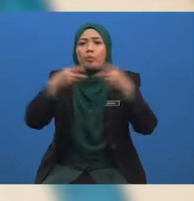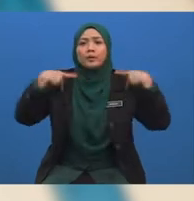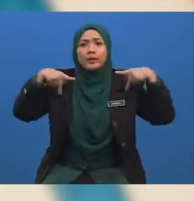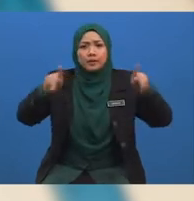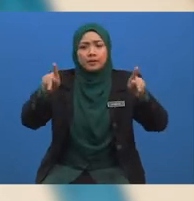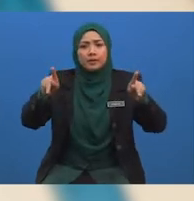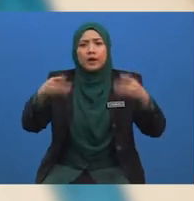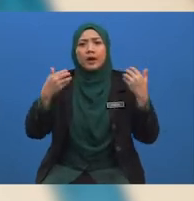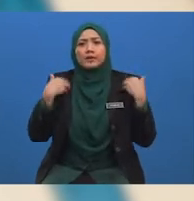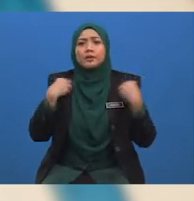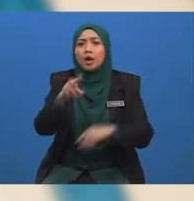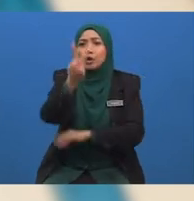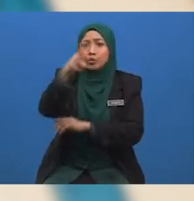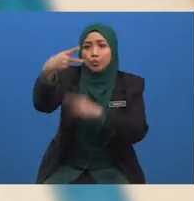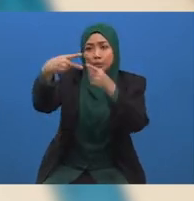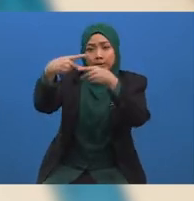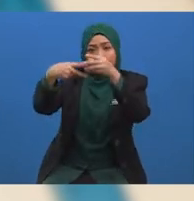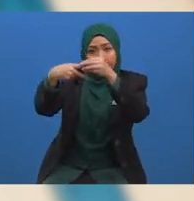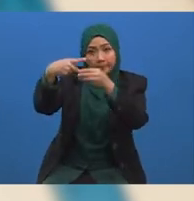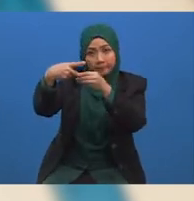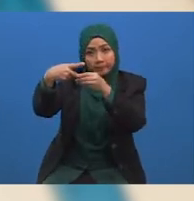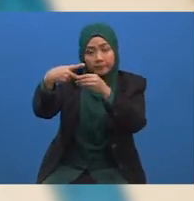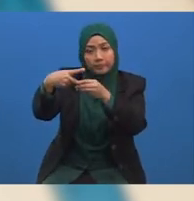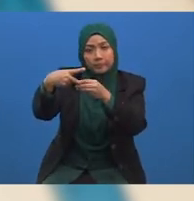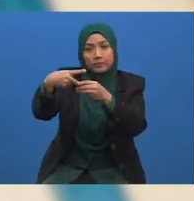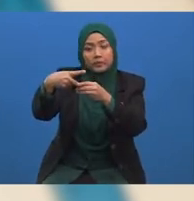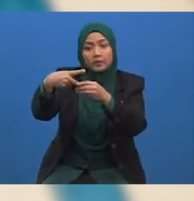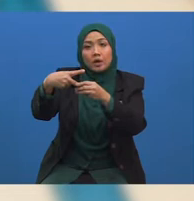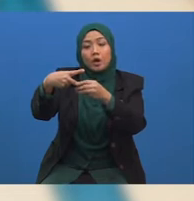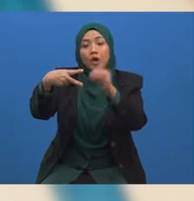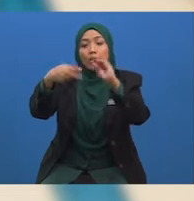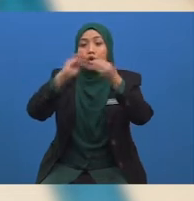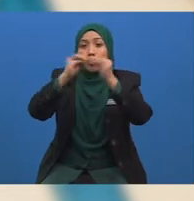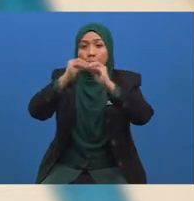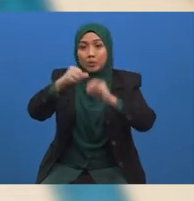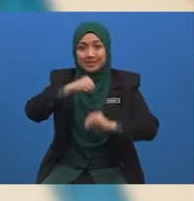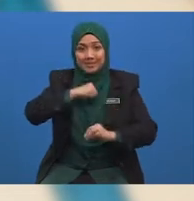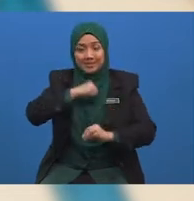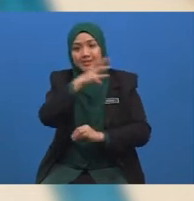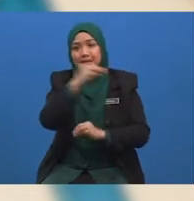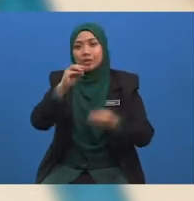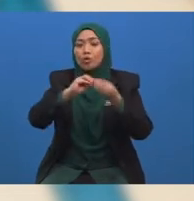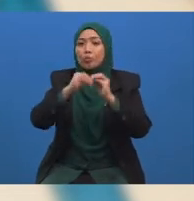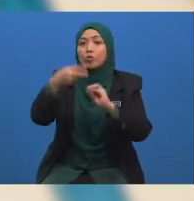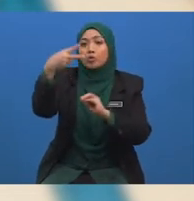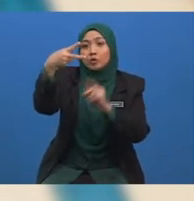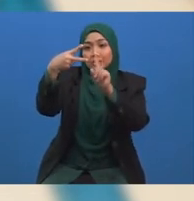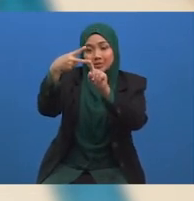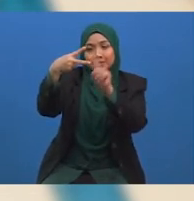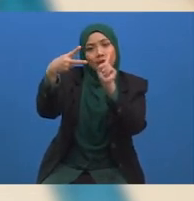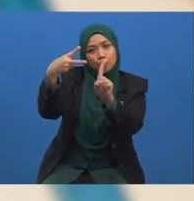mempunyai dua pembahagi sahaja, iaitu nombor itu sendiri dan satu.